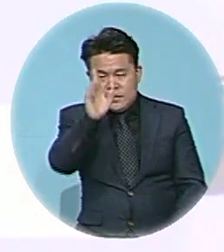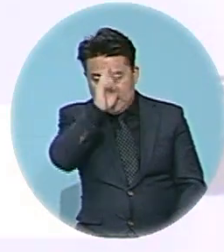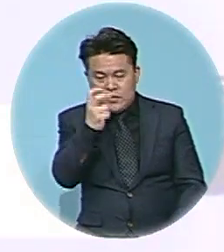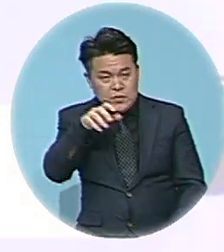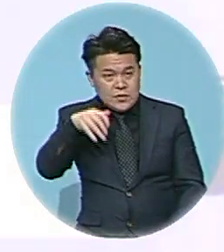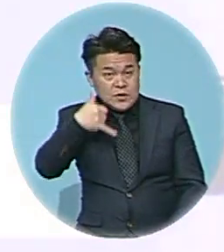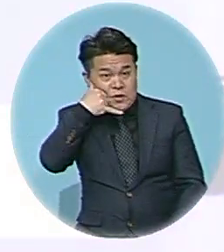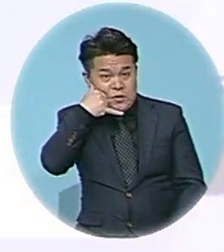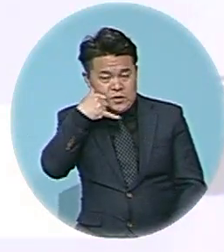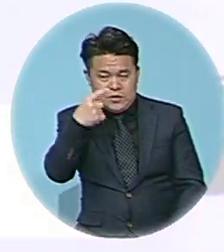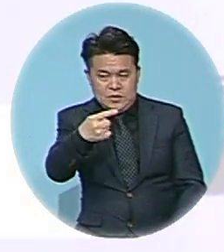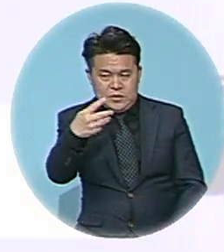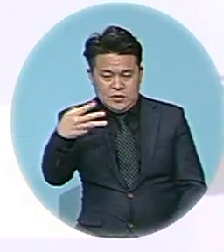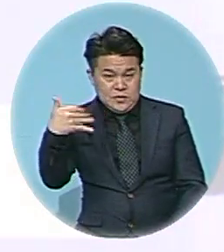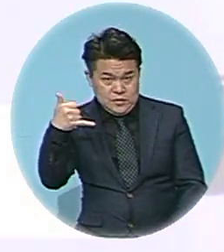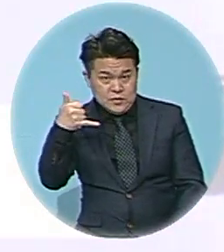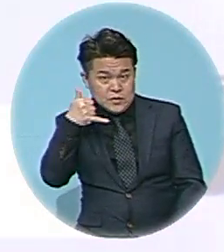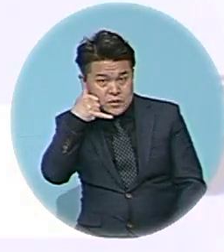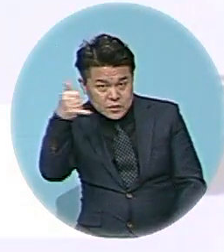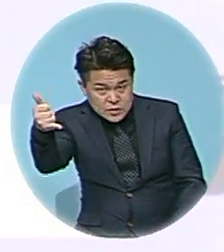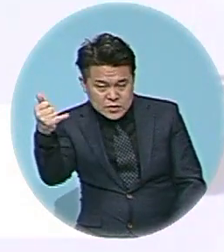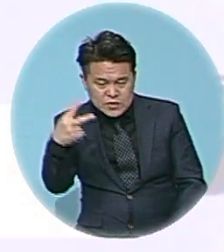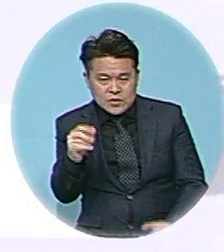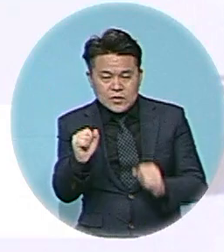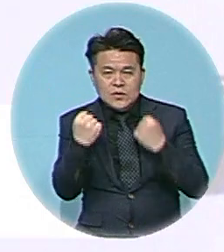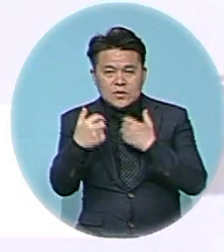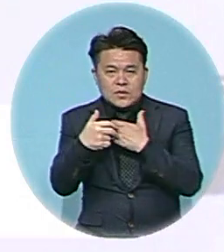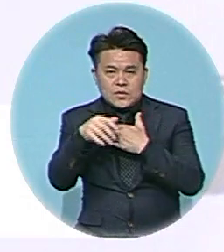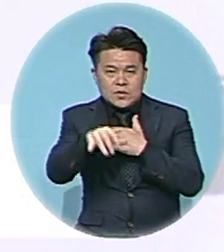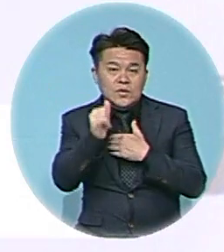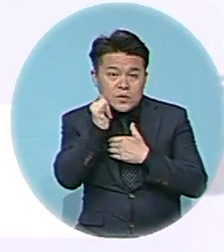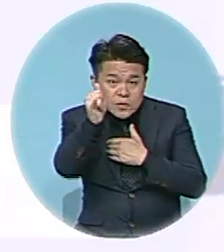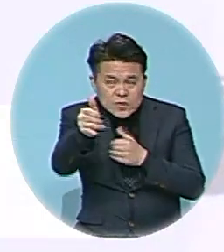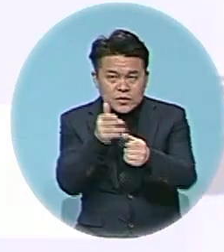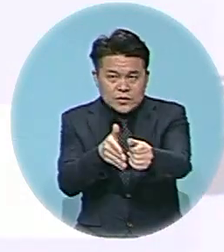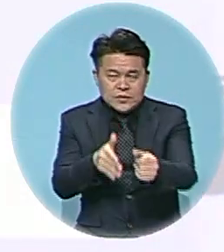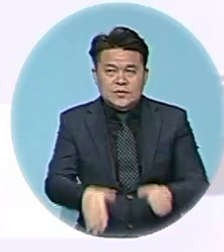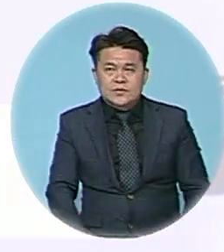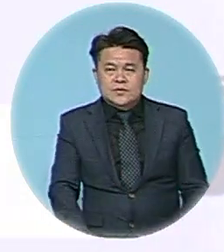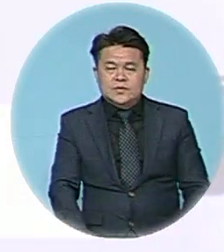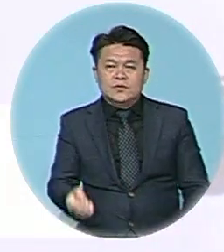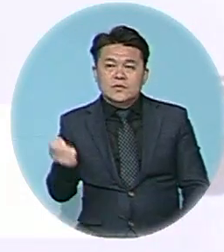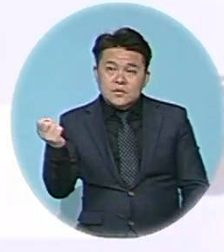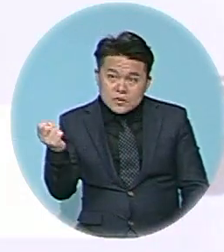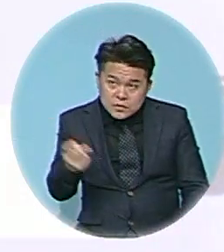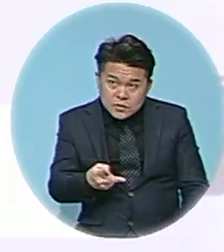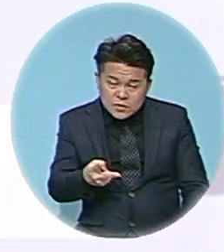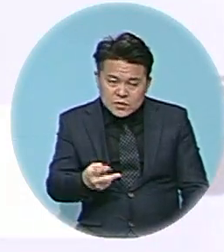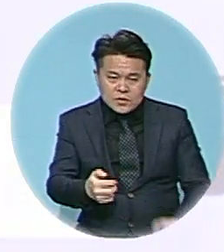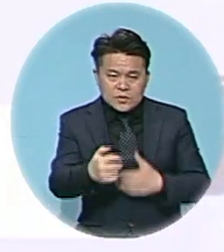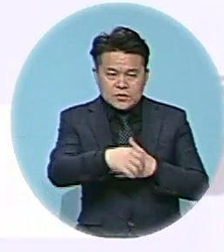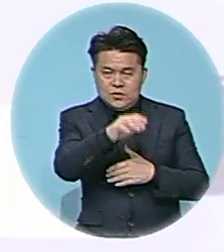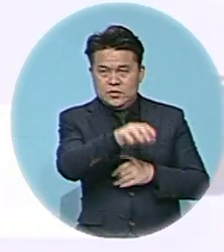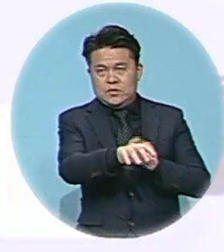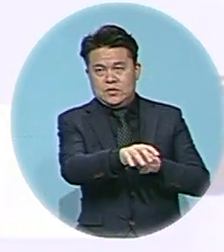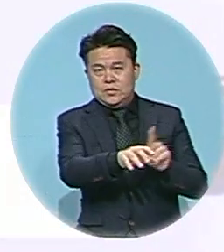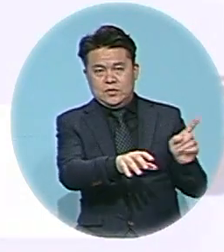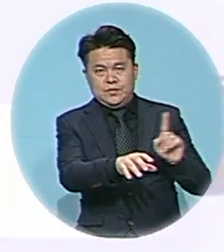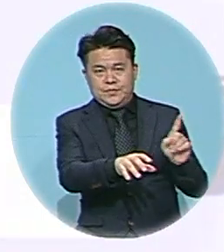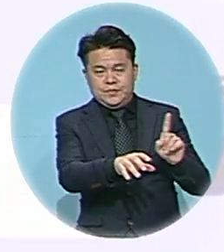질병관리본부의 콜센터 1339나 보건소로 신고해 주시기 바랍니다. 특히 의료기관에